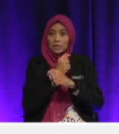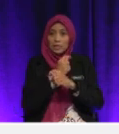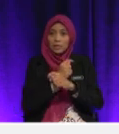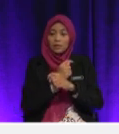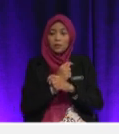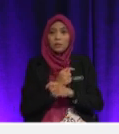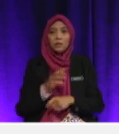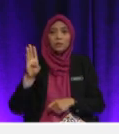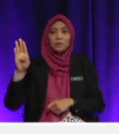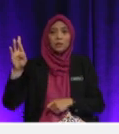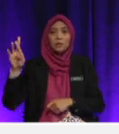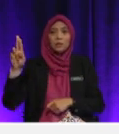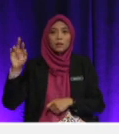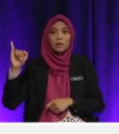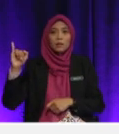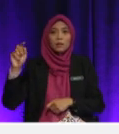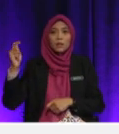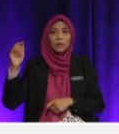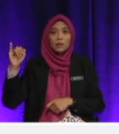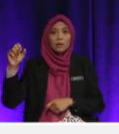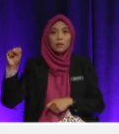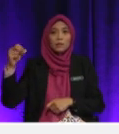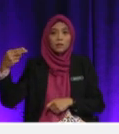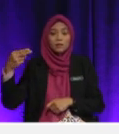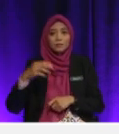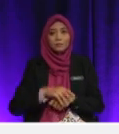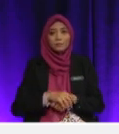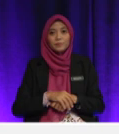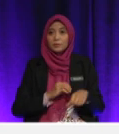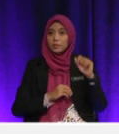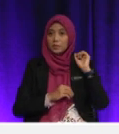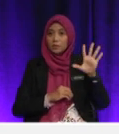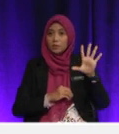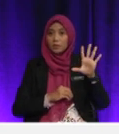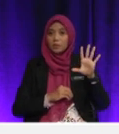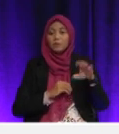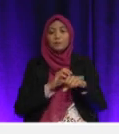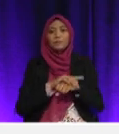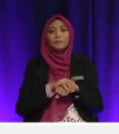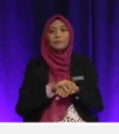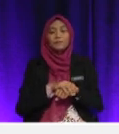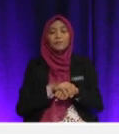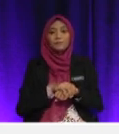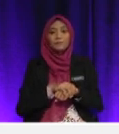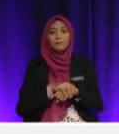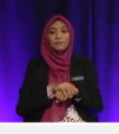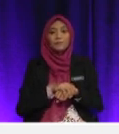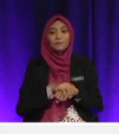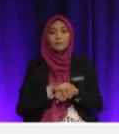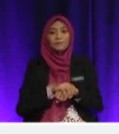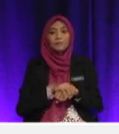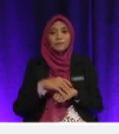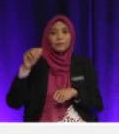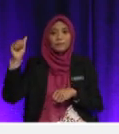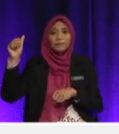dan menuntut kemerdekaan semua yang kelima United meleleh nasional organization ataupun